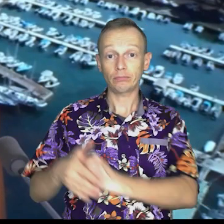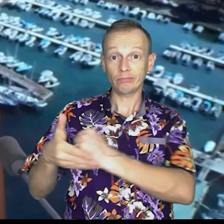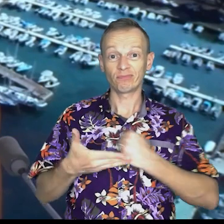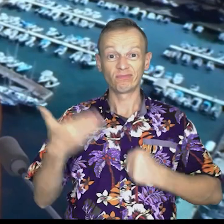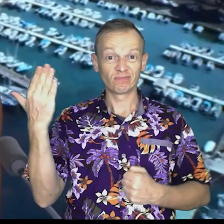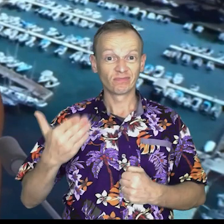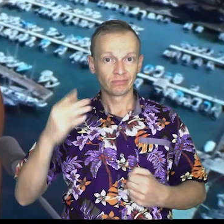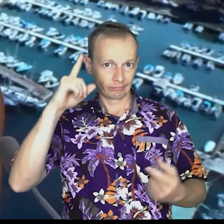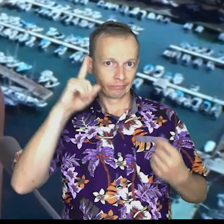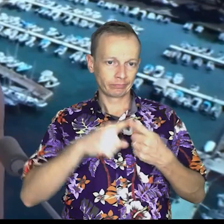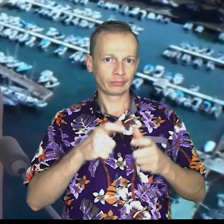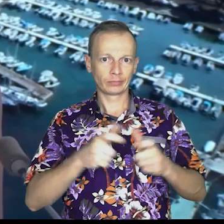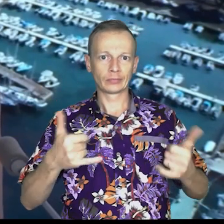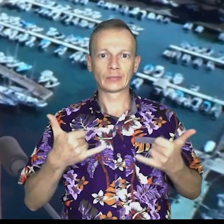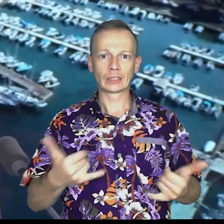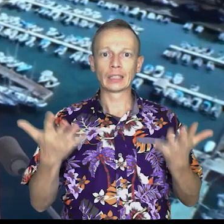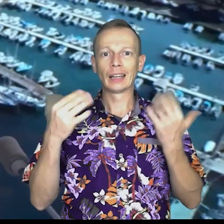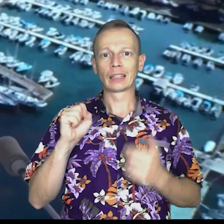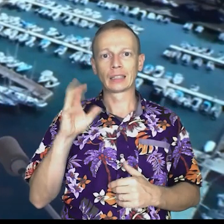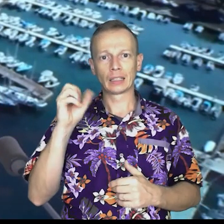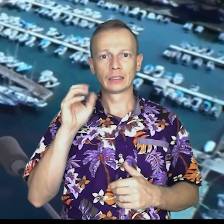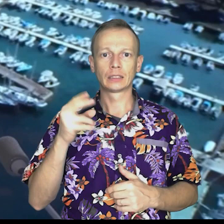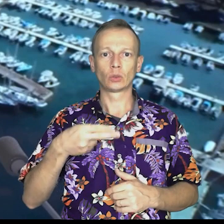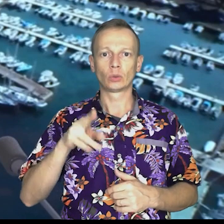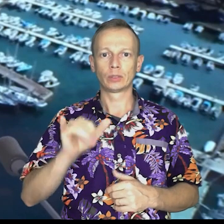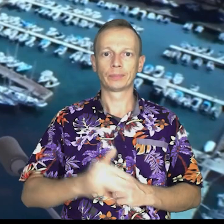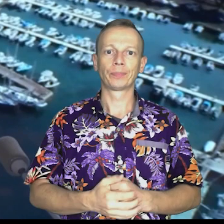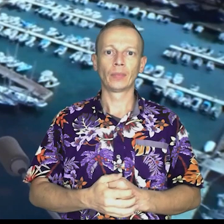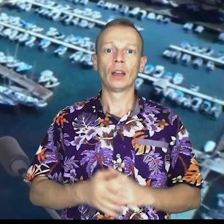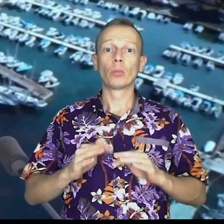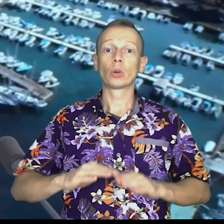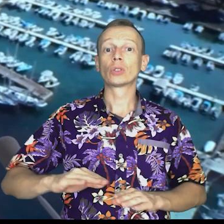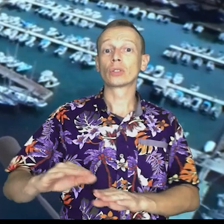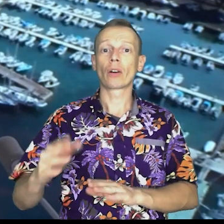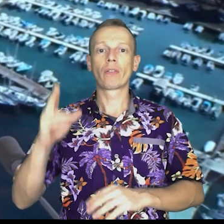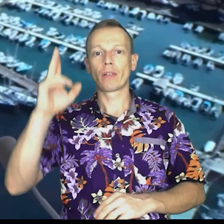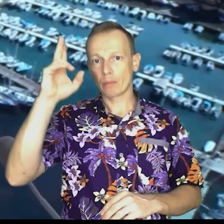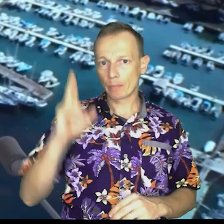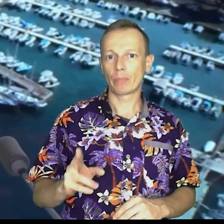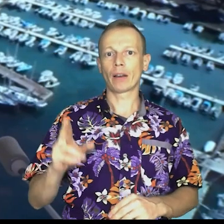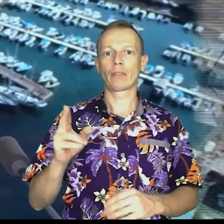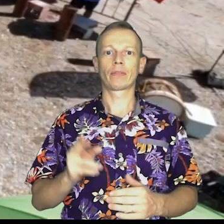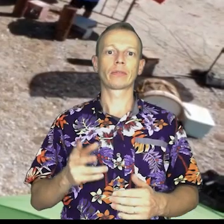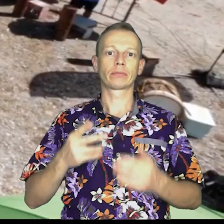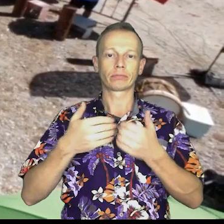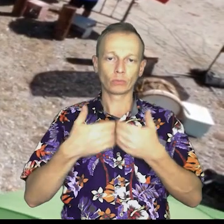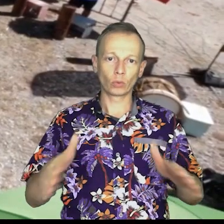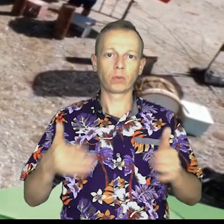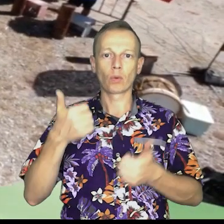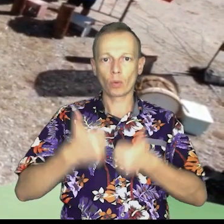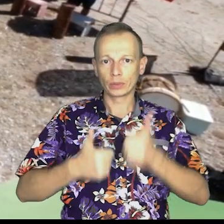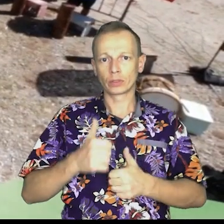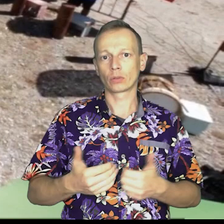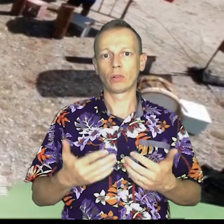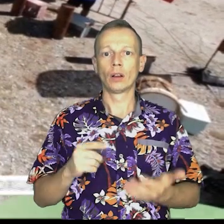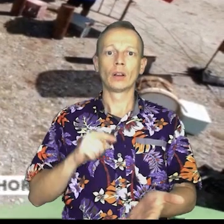pas négligeable pour la compagnie RTT Nui. En surf, coup d'envoi à la passe de Avatoru de la RTT Iruahorwe.